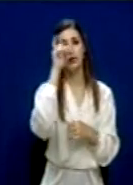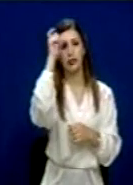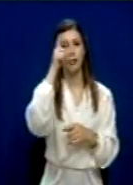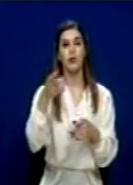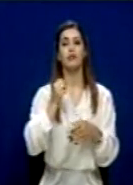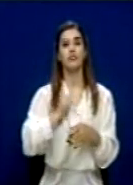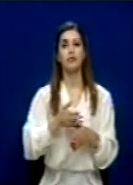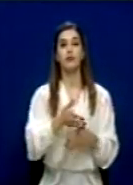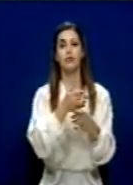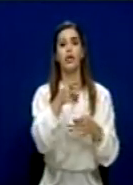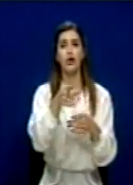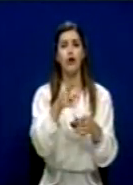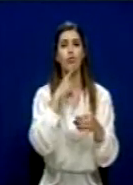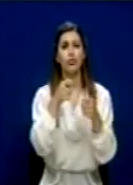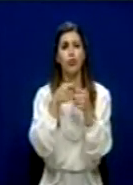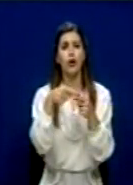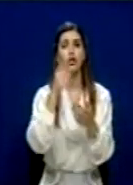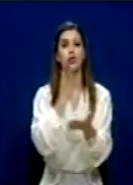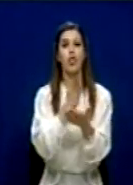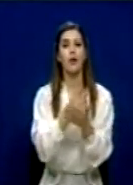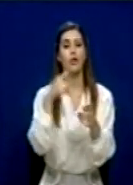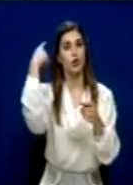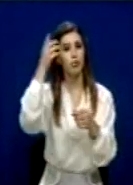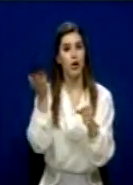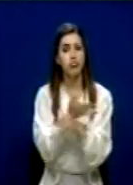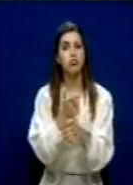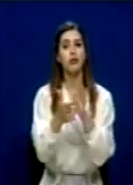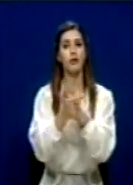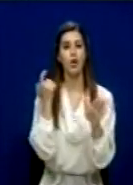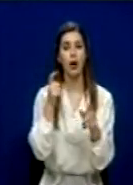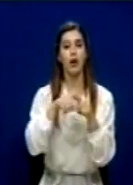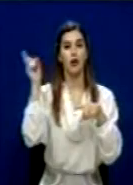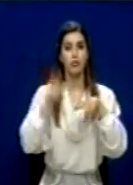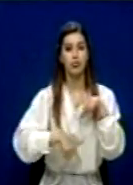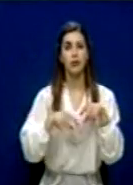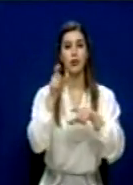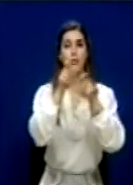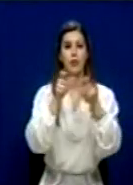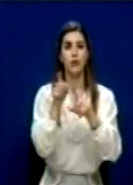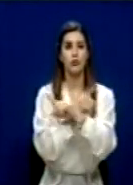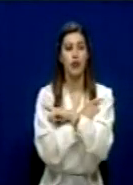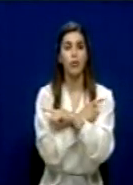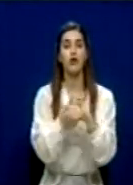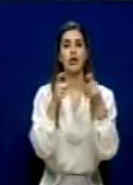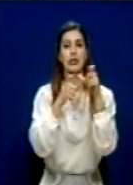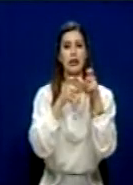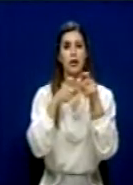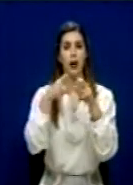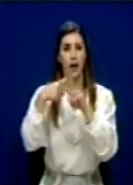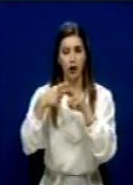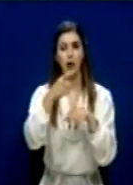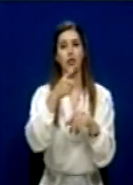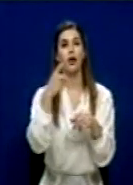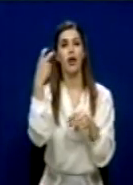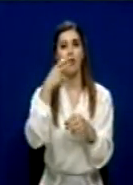strukturat që kanë vrarë shqiptar, që i kanë dëbu shqiptar për pjesë veriore, që kanë vrarë Selver Haradinajn, që kanë vrarë Enver Zymberin dhe